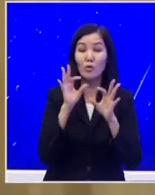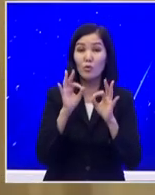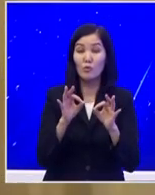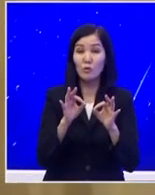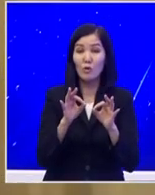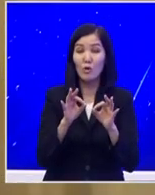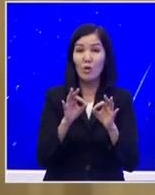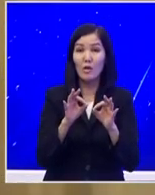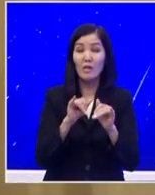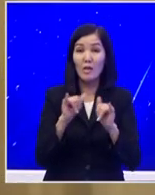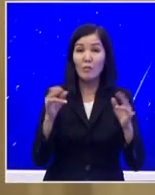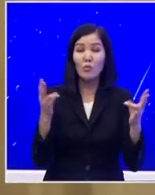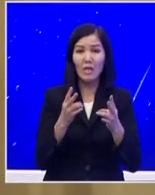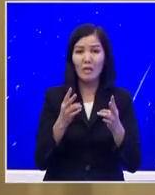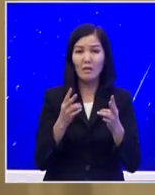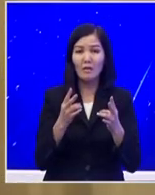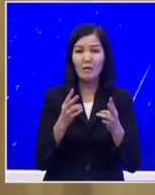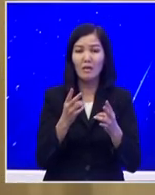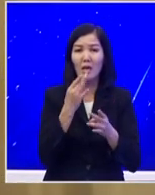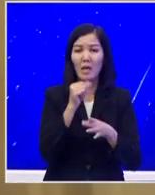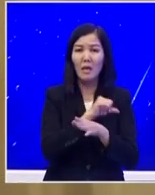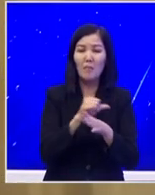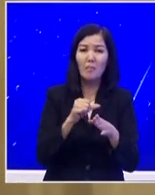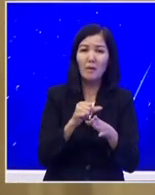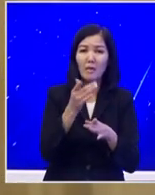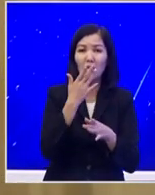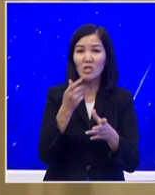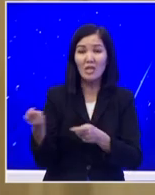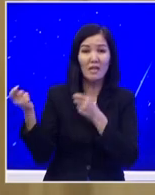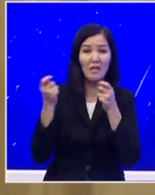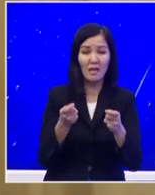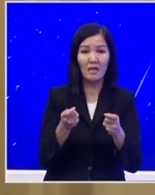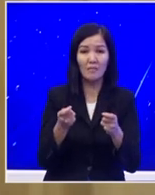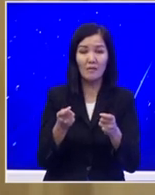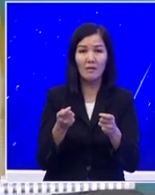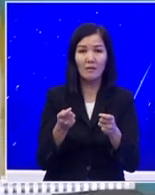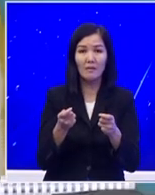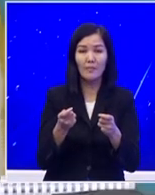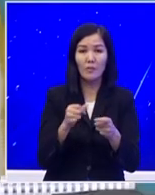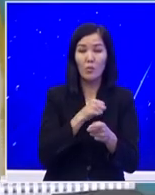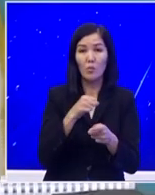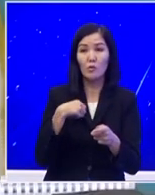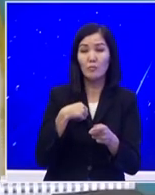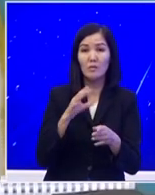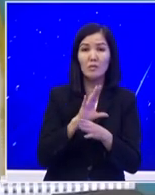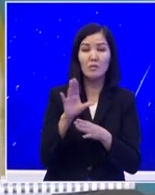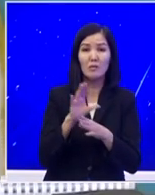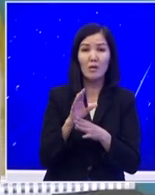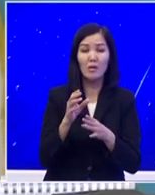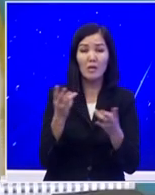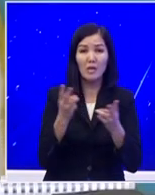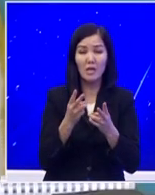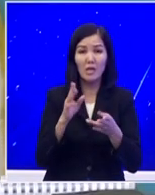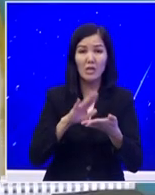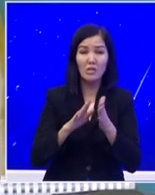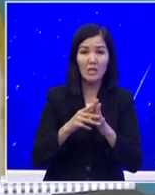келді. Қашанға дейін импорттық дәрілерге тәуелді боламыз. Намысымыз қайда? Өңірлерде